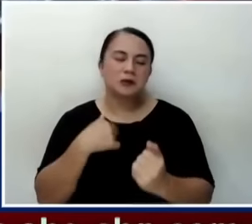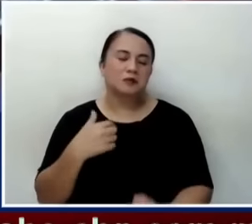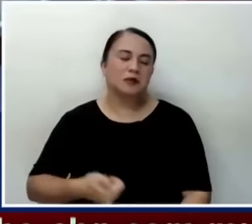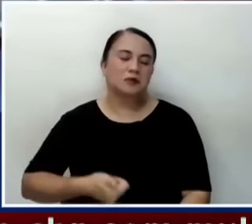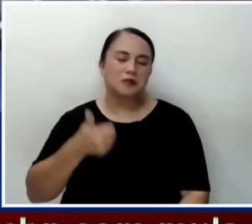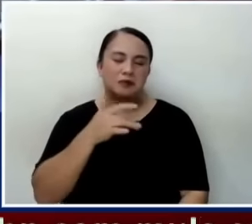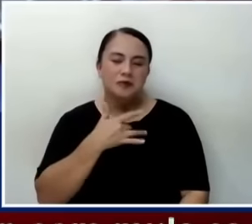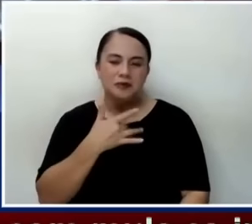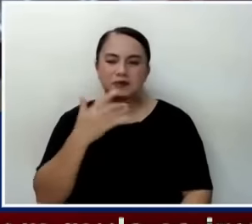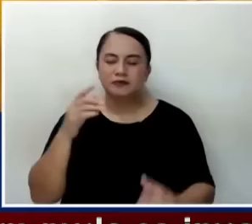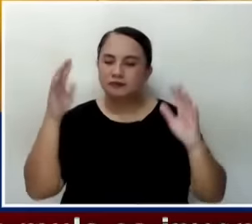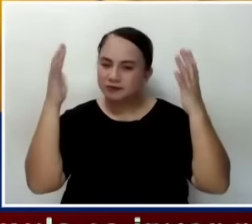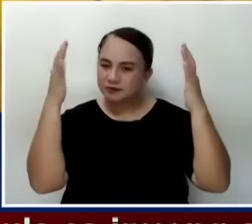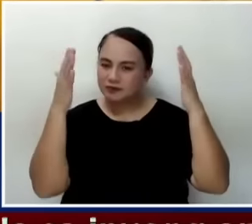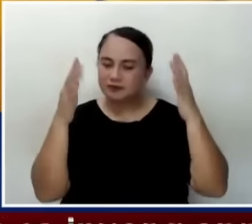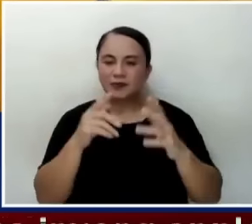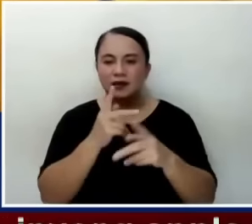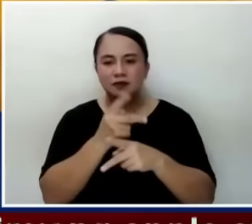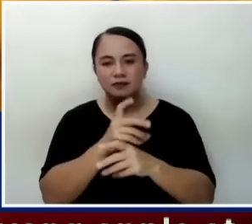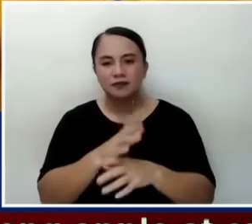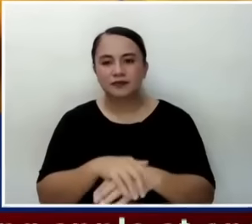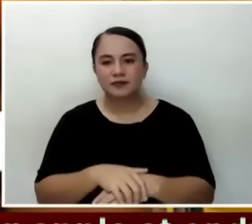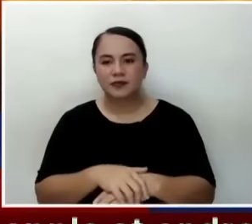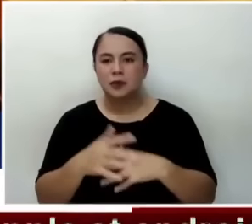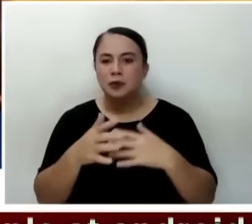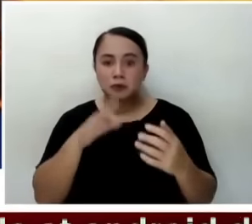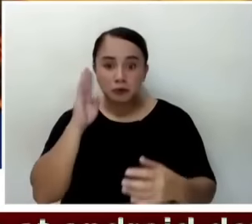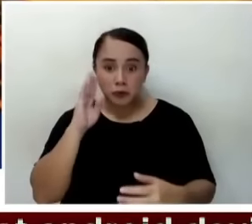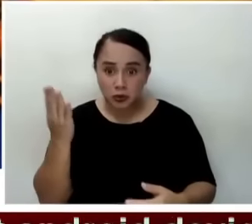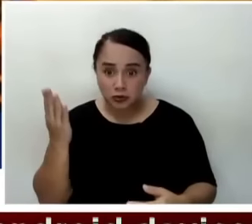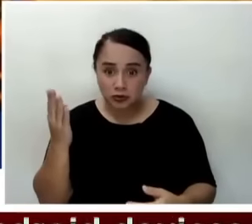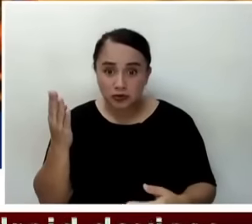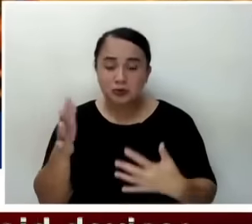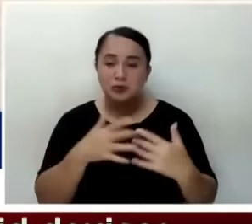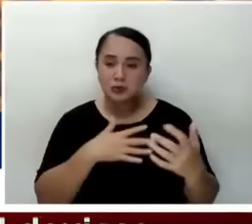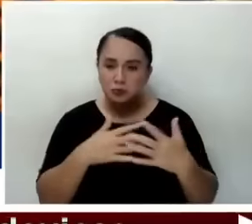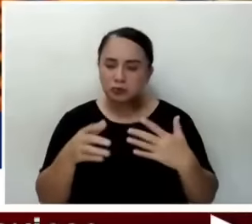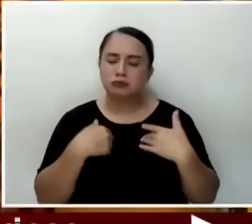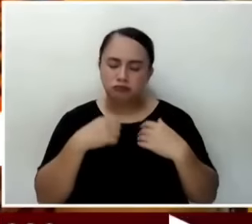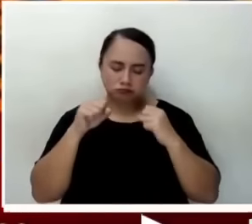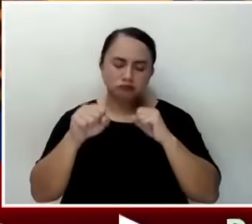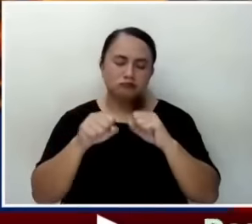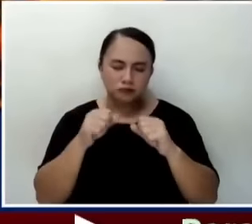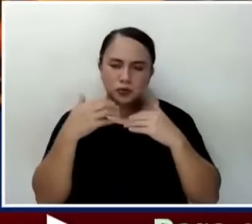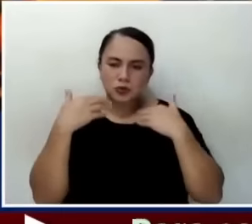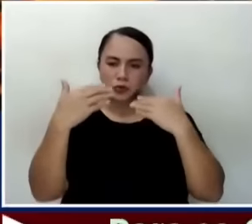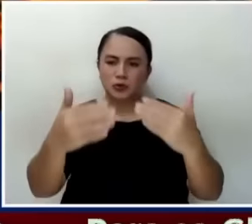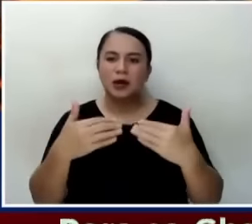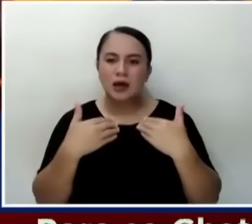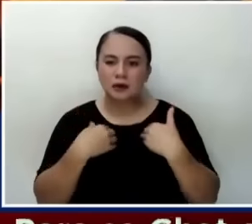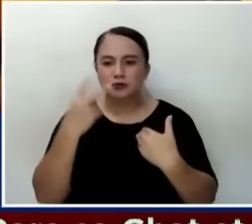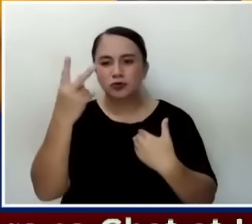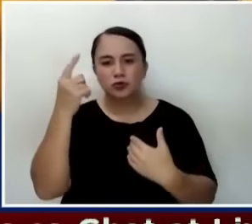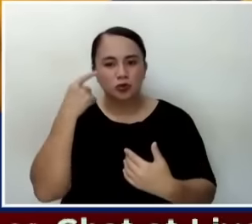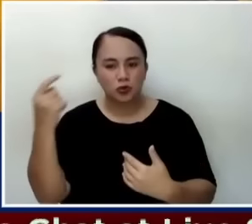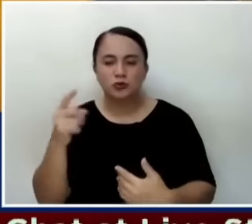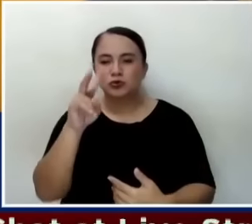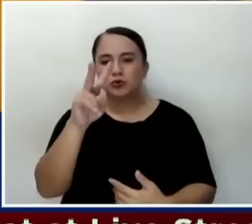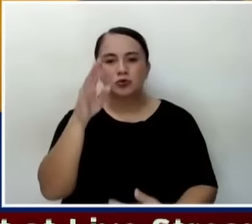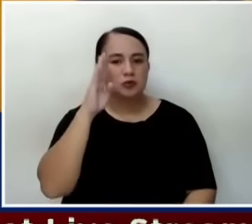po. Mabuhay po kayo, inyot po kayo. Nakahit bronze lang siya, at least lumaban siya. Meron na tayong